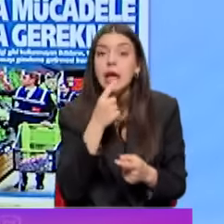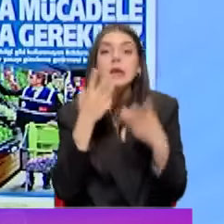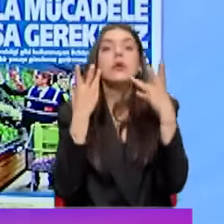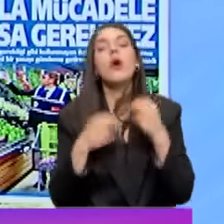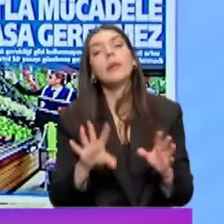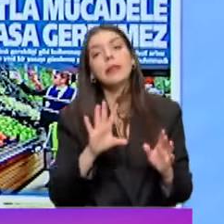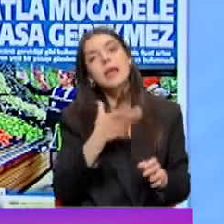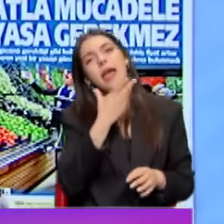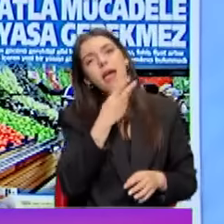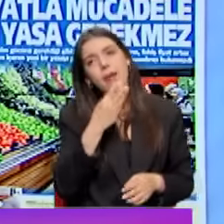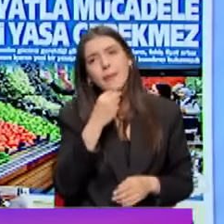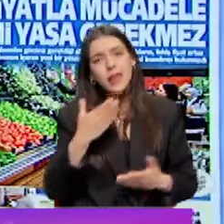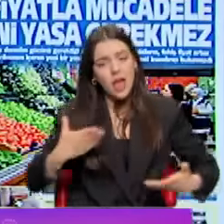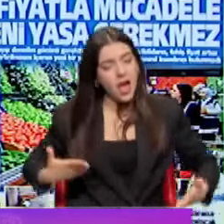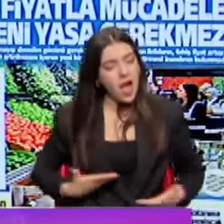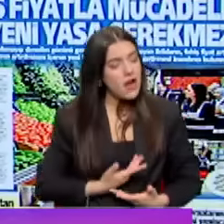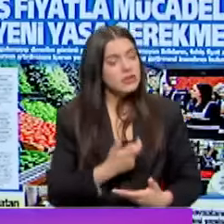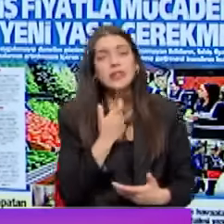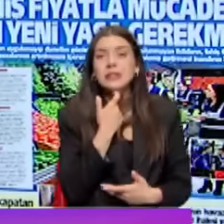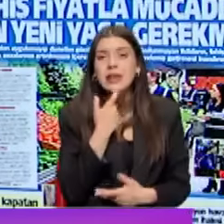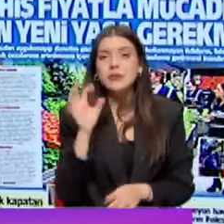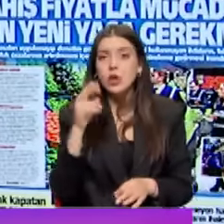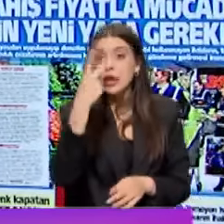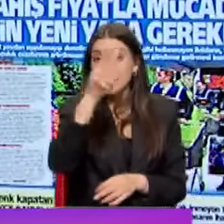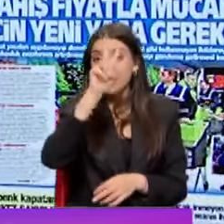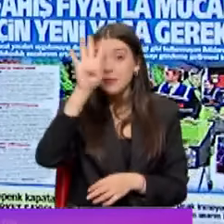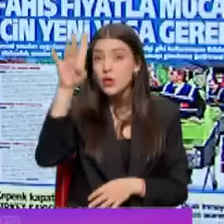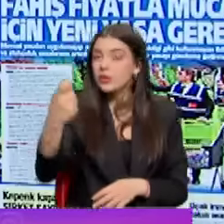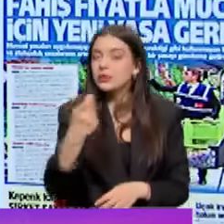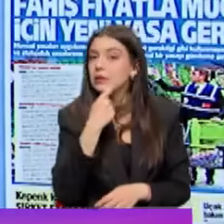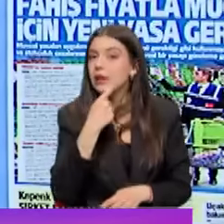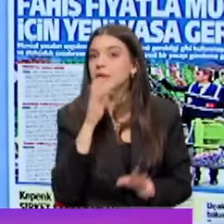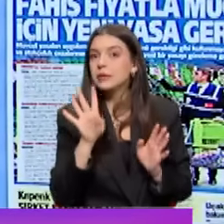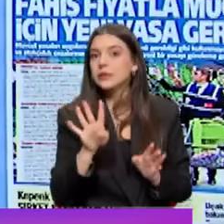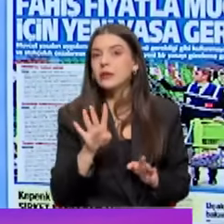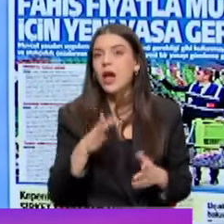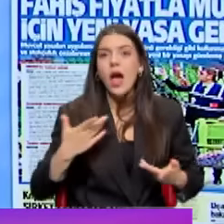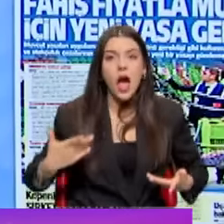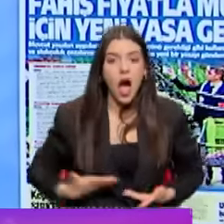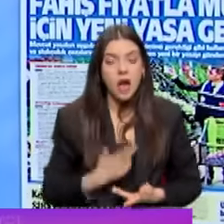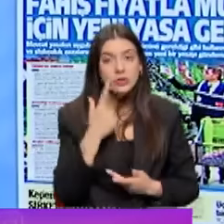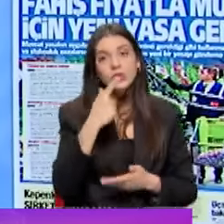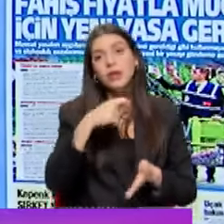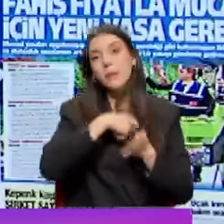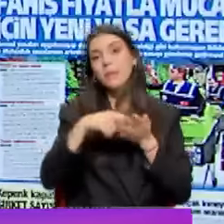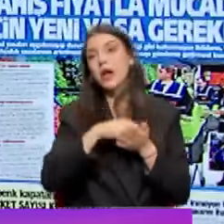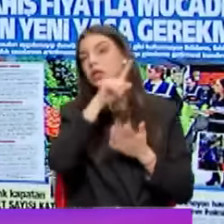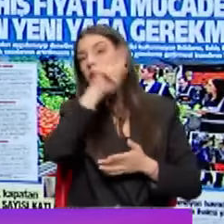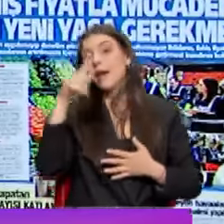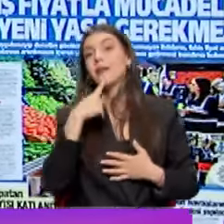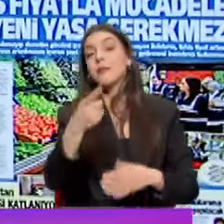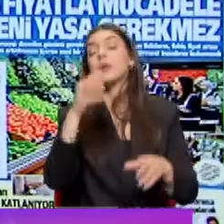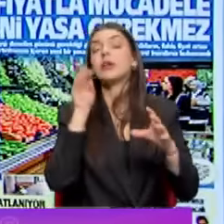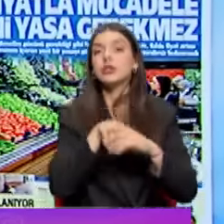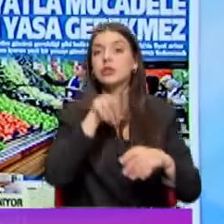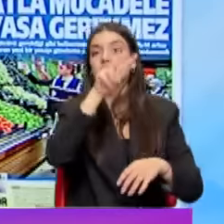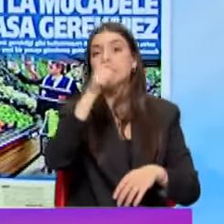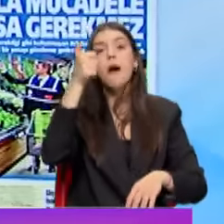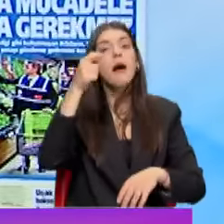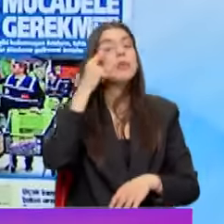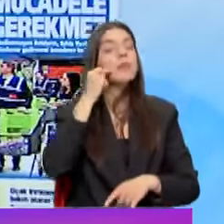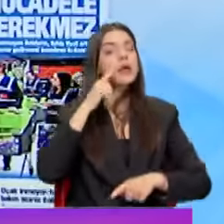emeklinin sefalet yılı olarak yaşadığımız 2024 yılında sefalet maaşlarına hayır demek için 26 Mayıs'ta